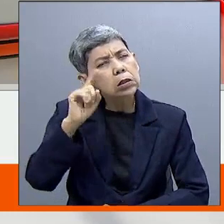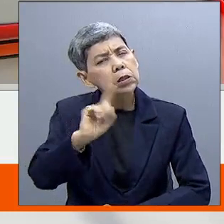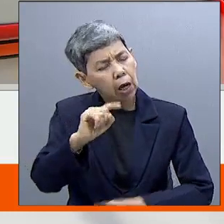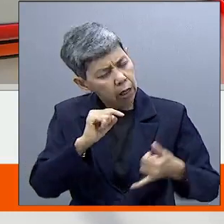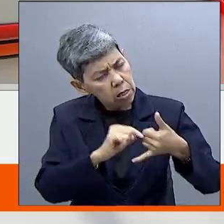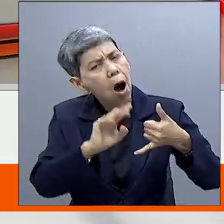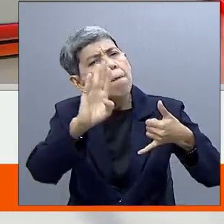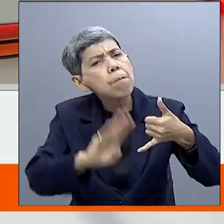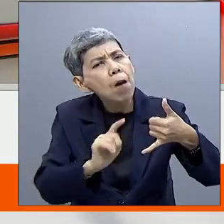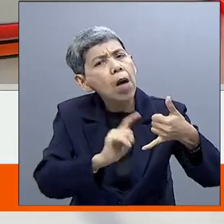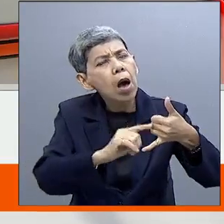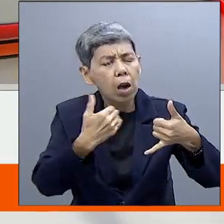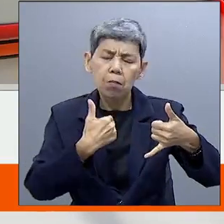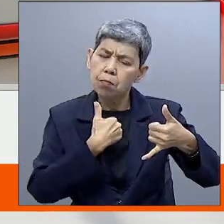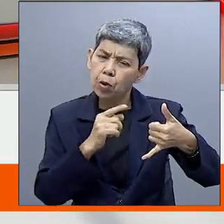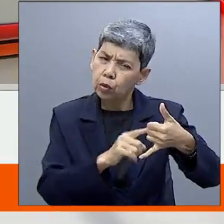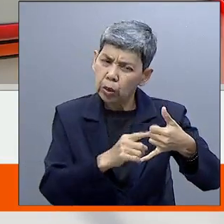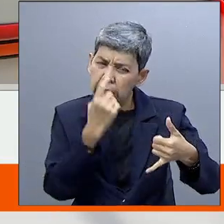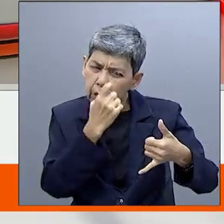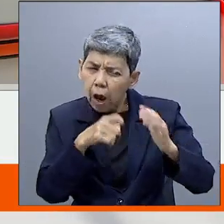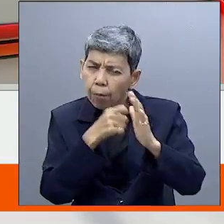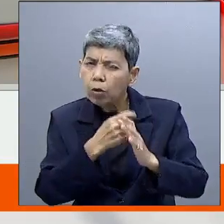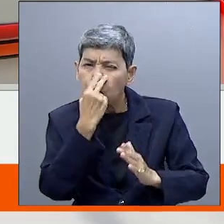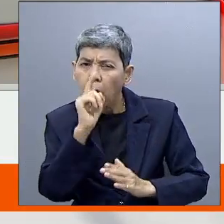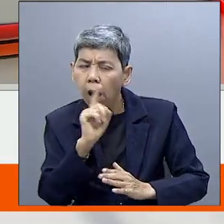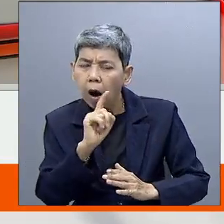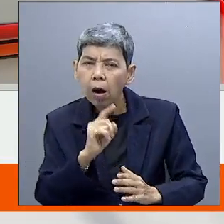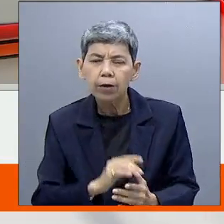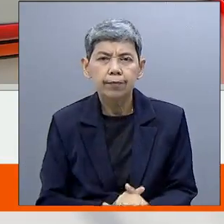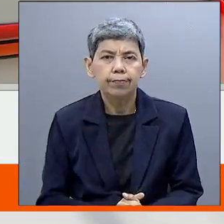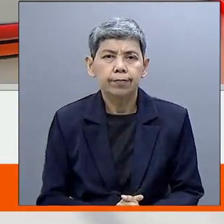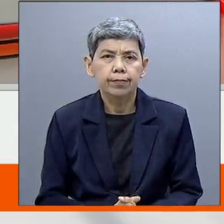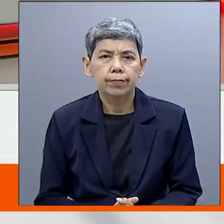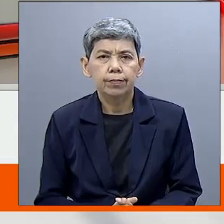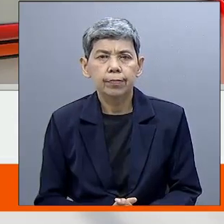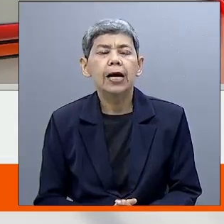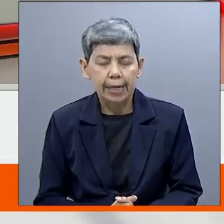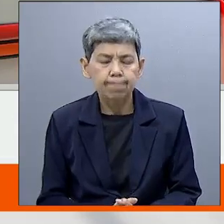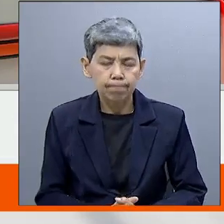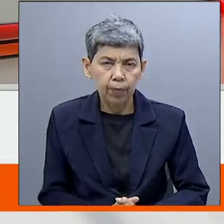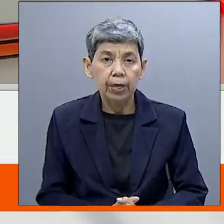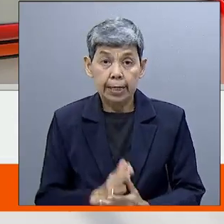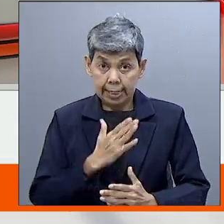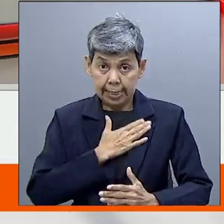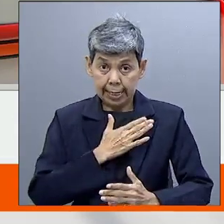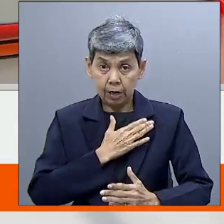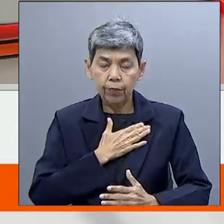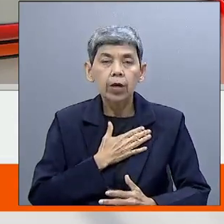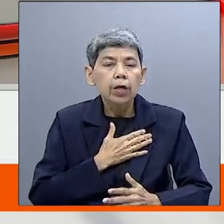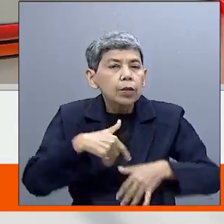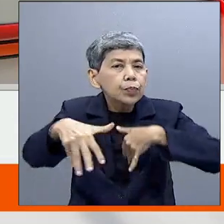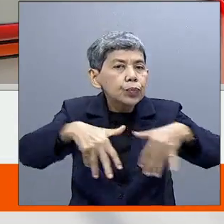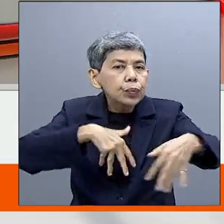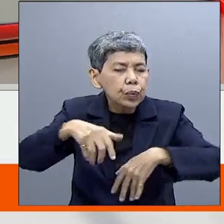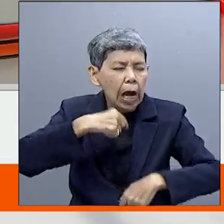ะห์หรือพิสูจน์ในประเด็นนี้มันจะต้องอาศัยปัจจัยอะไรบ้างนะคะ ครับก่อนอื่นผมอยากให้สังคมเ